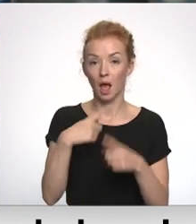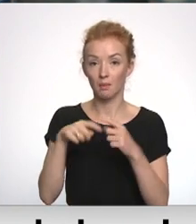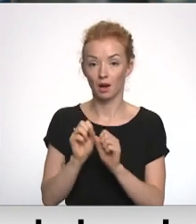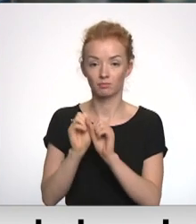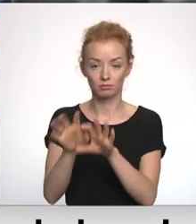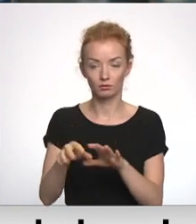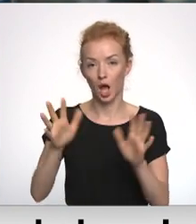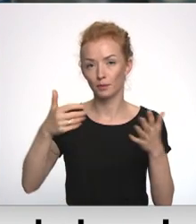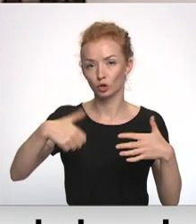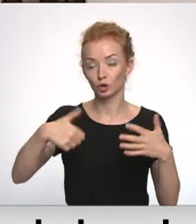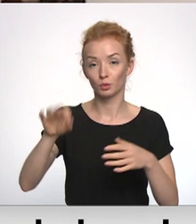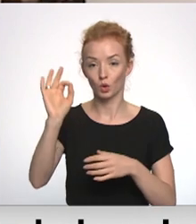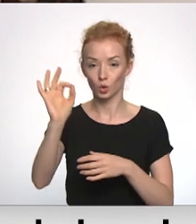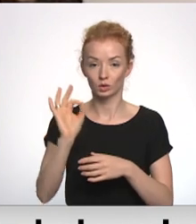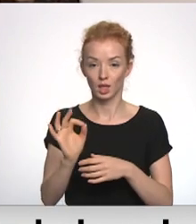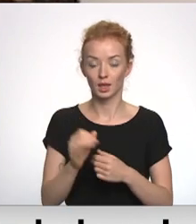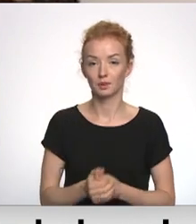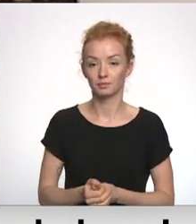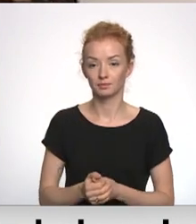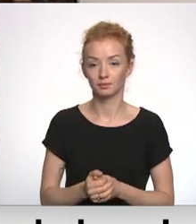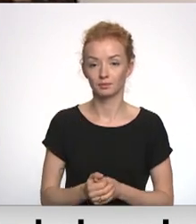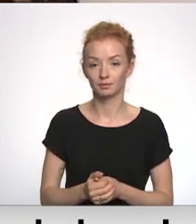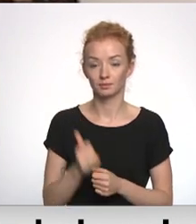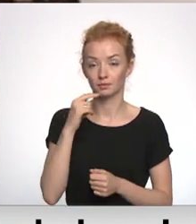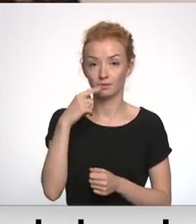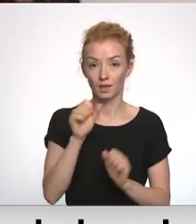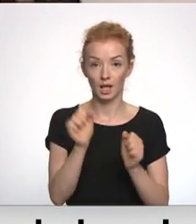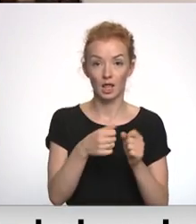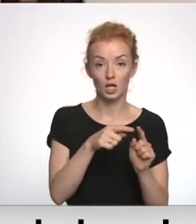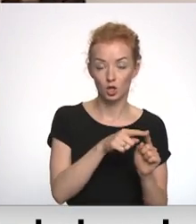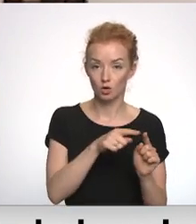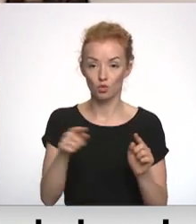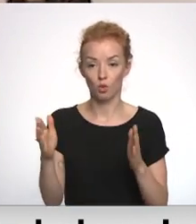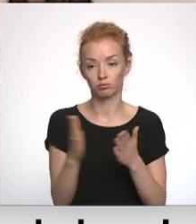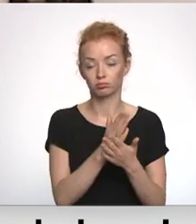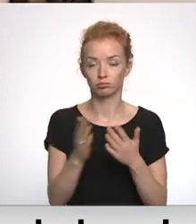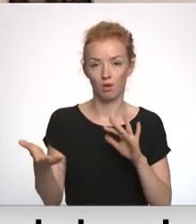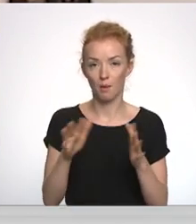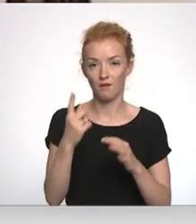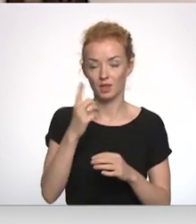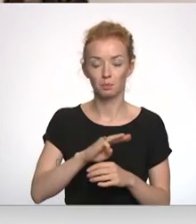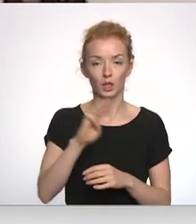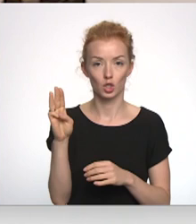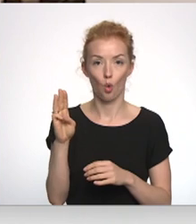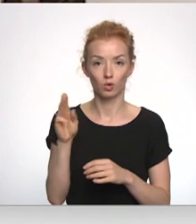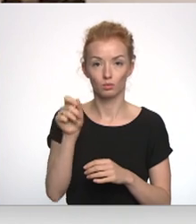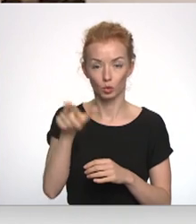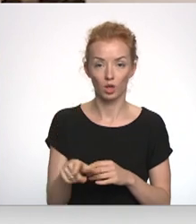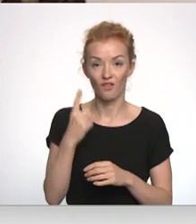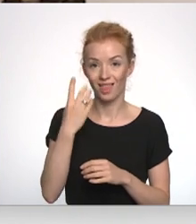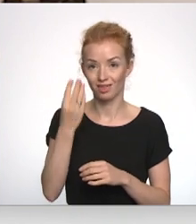ap 60%. No līgo svētkiem, no salgriežiem, mēs pieņemam stabili virs 1 miljona iepakojumu